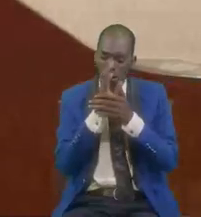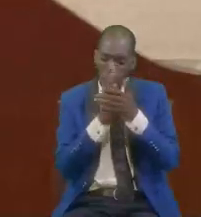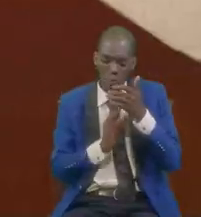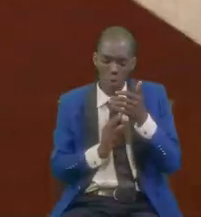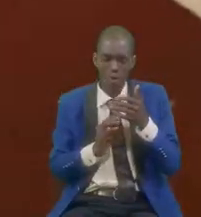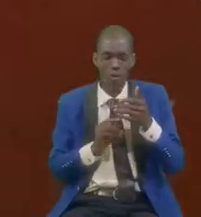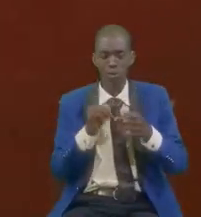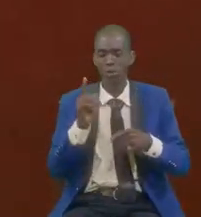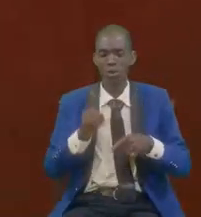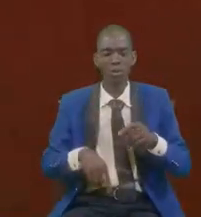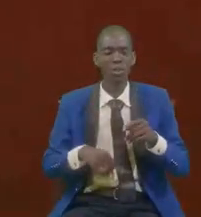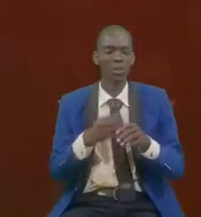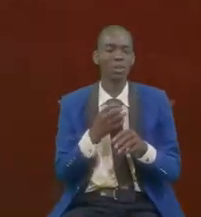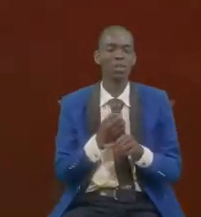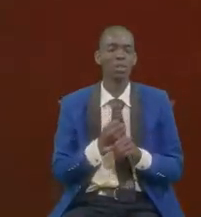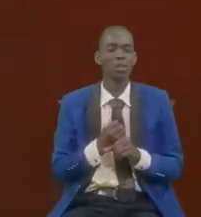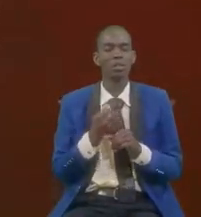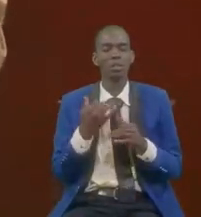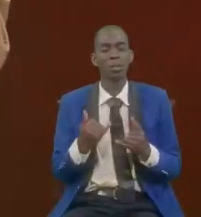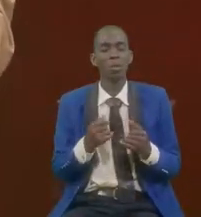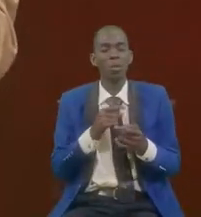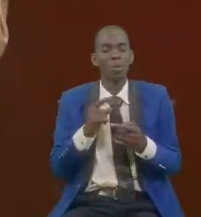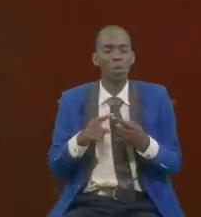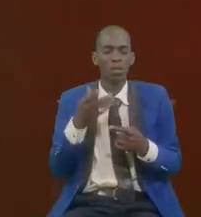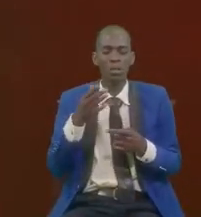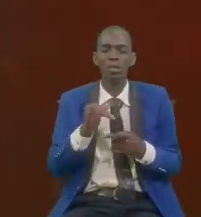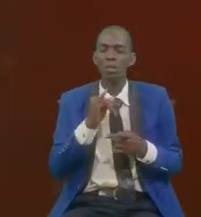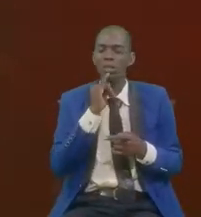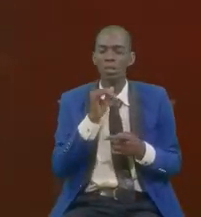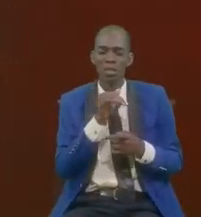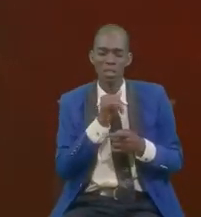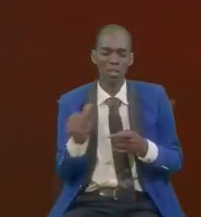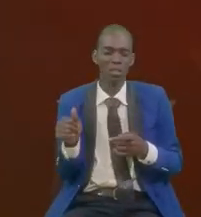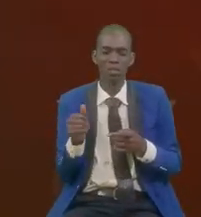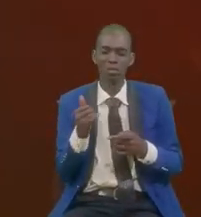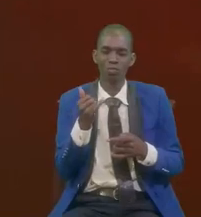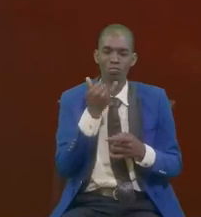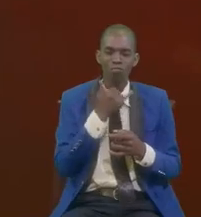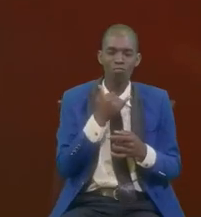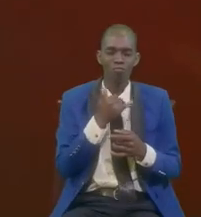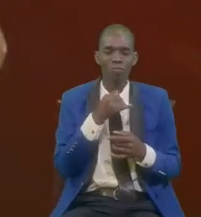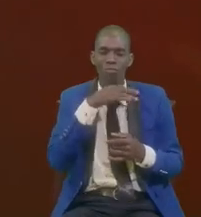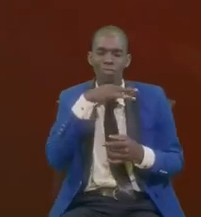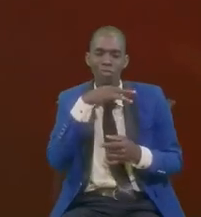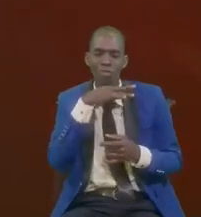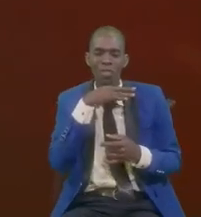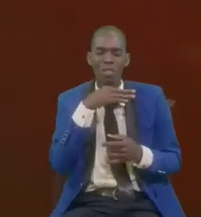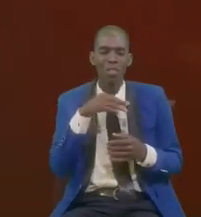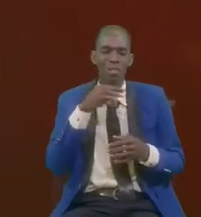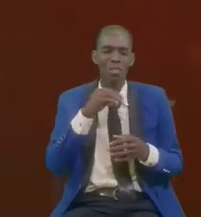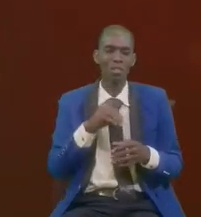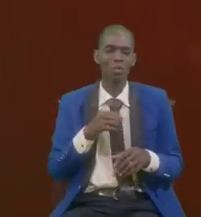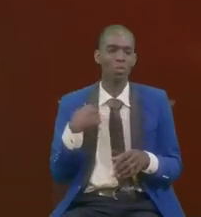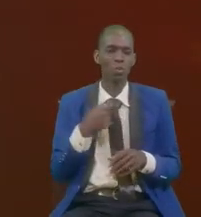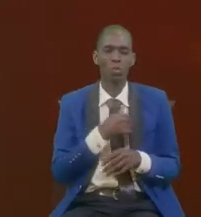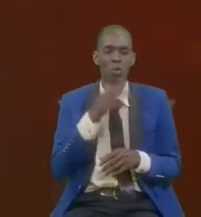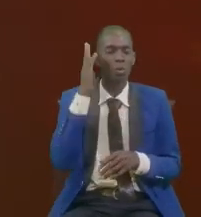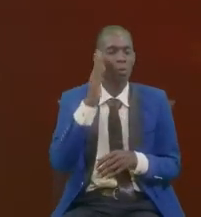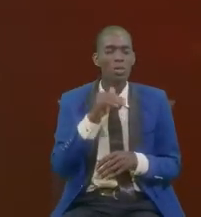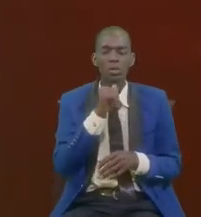Dieu. Là où il y a un intérêt dans la souillure, on ne peut